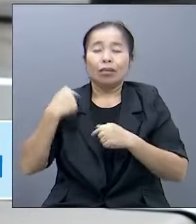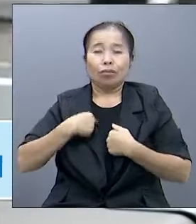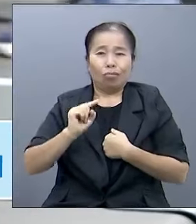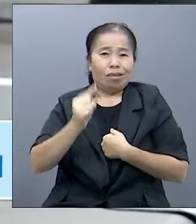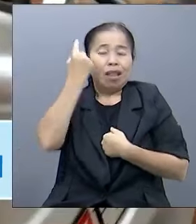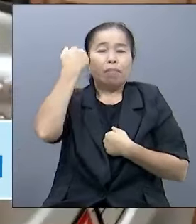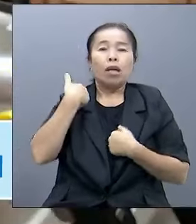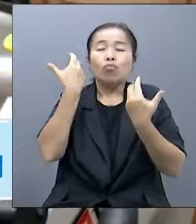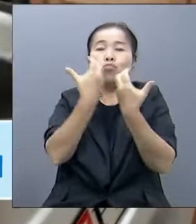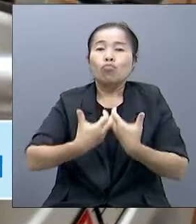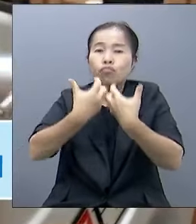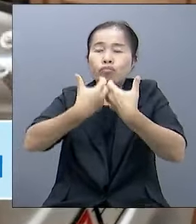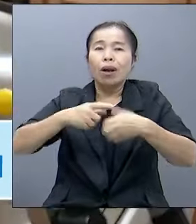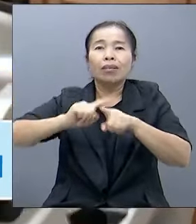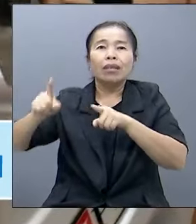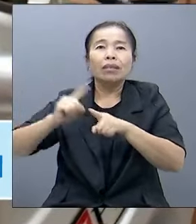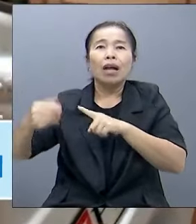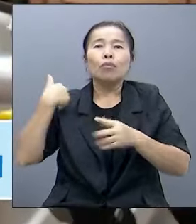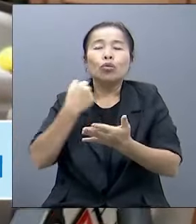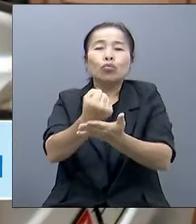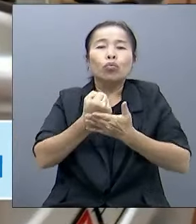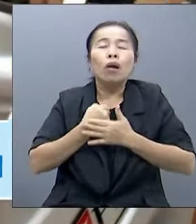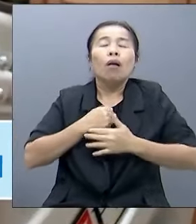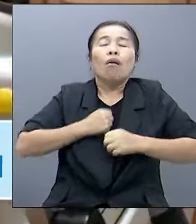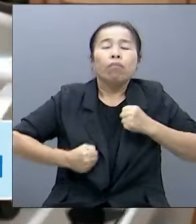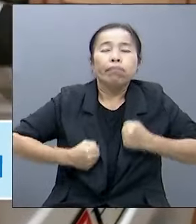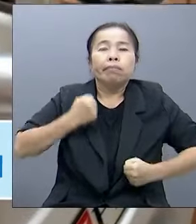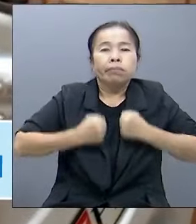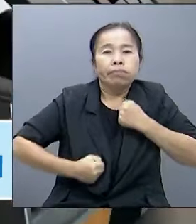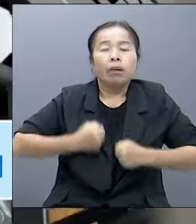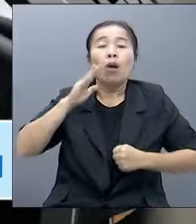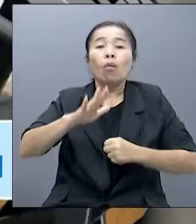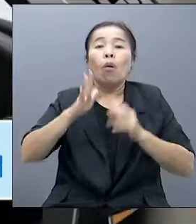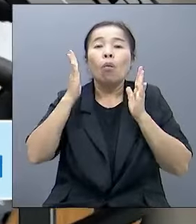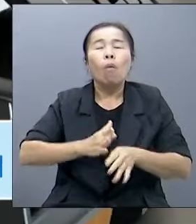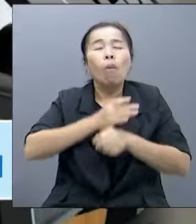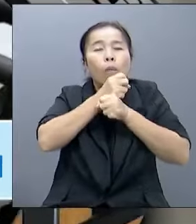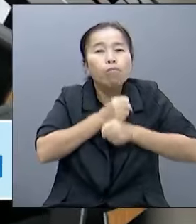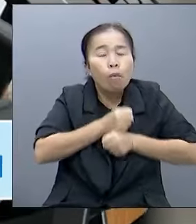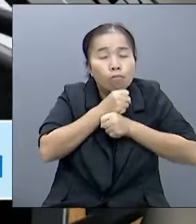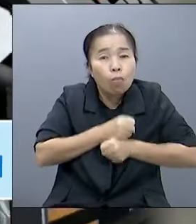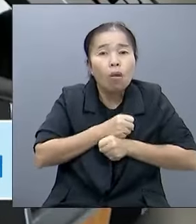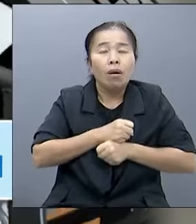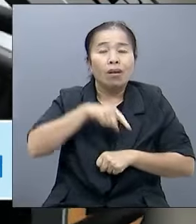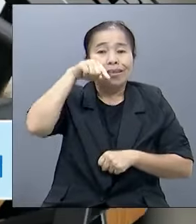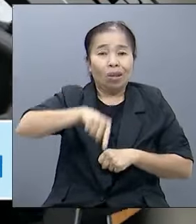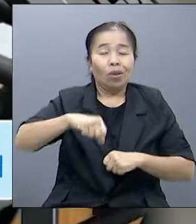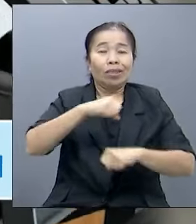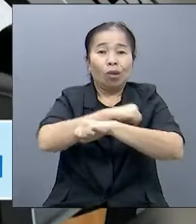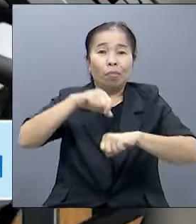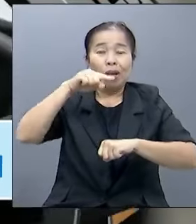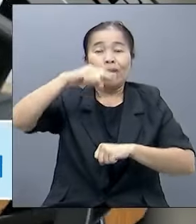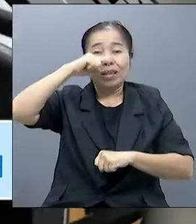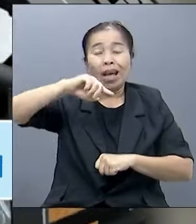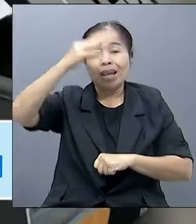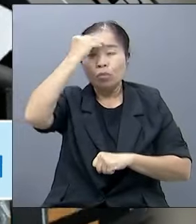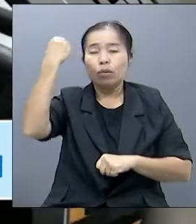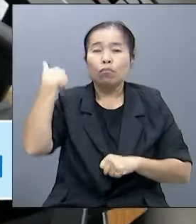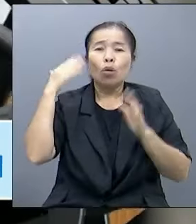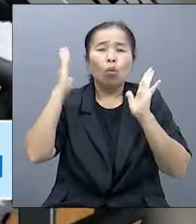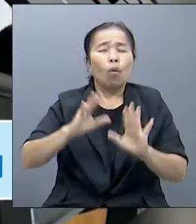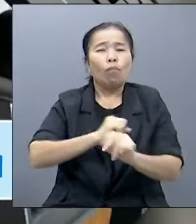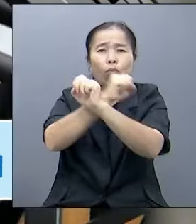ที่ใช้ถุงลมในการผ่อนแรงดังนั้นการเข้ามาออกกำลังกายที่ศูนย์ไทยญี่ปุ่นเนี่ยความปลอดภัยสำหรับผู้สูงวัยเนี่ย